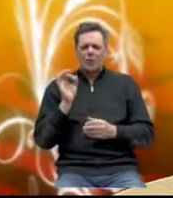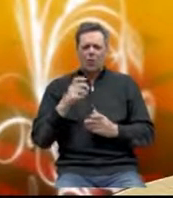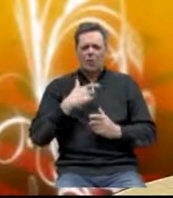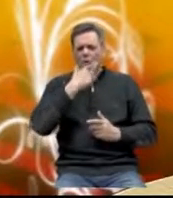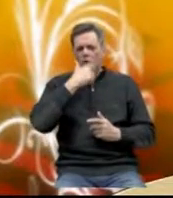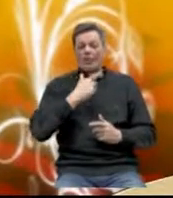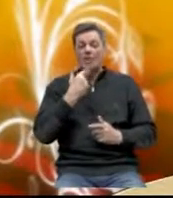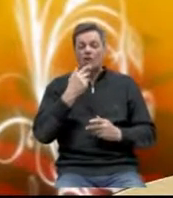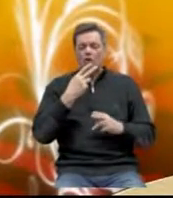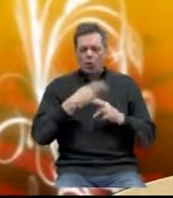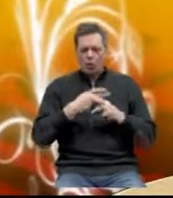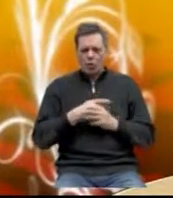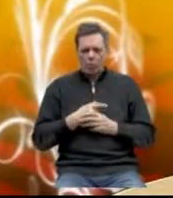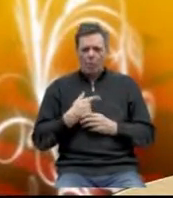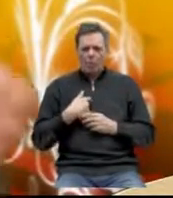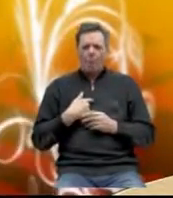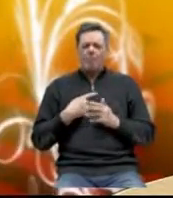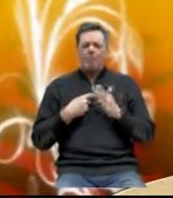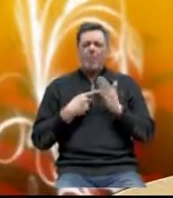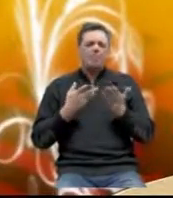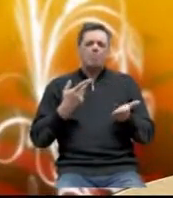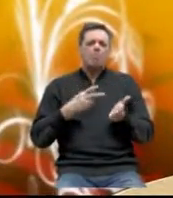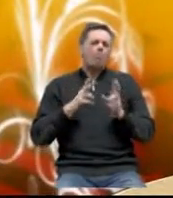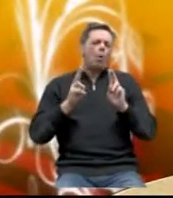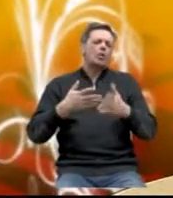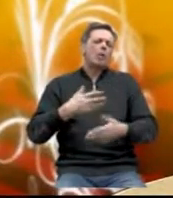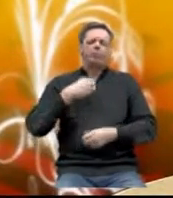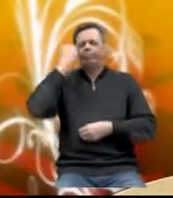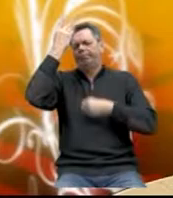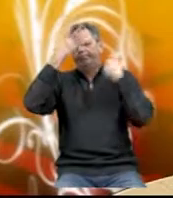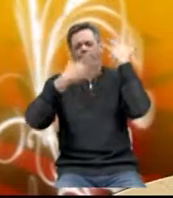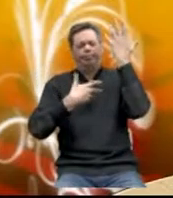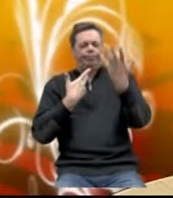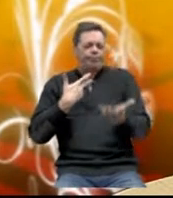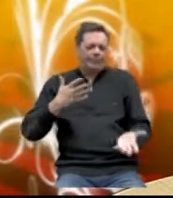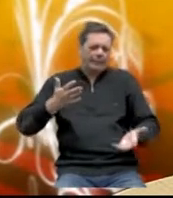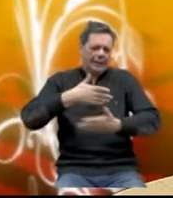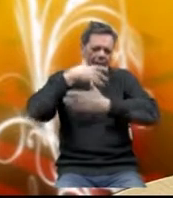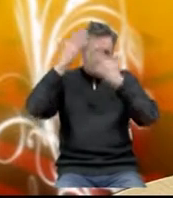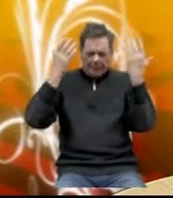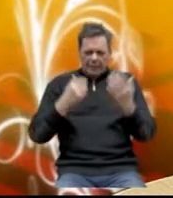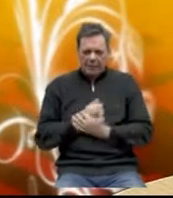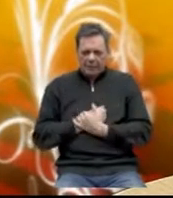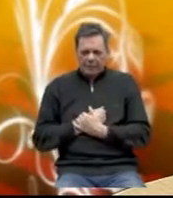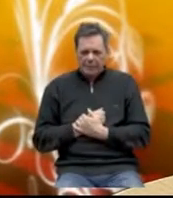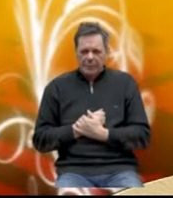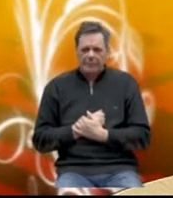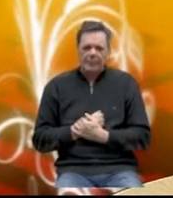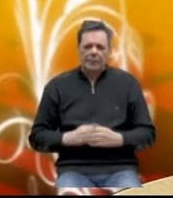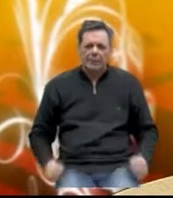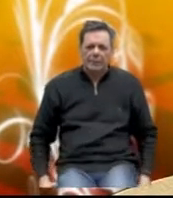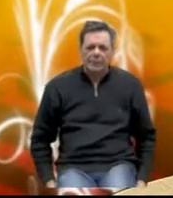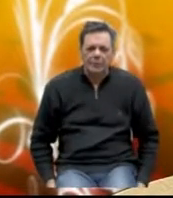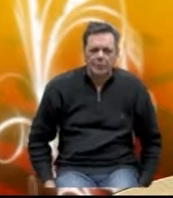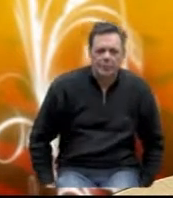dobrobit osoba sa šećernom bolešću. Možemo mi dubiti na trepavicama, na glavi, ja skakati po trgu bosa,